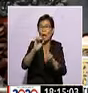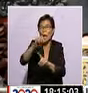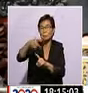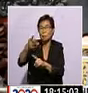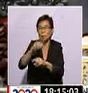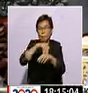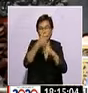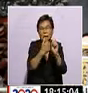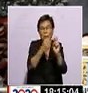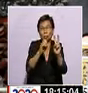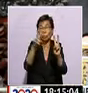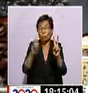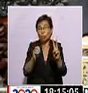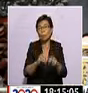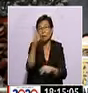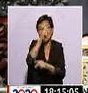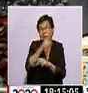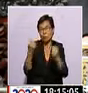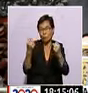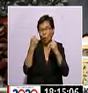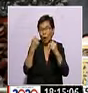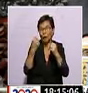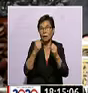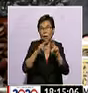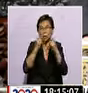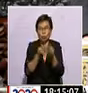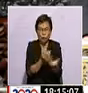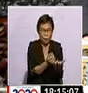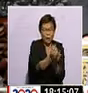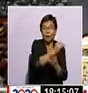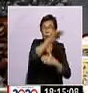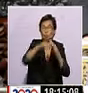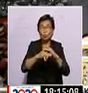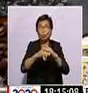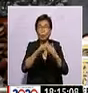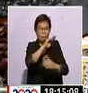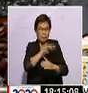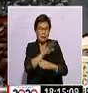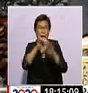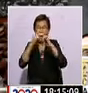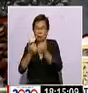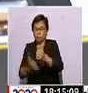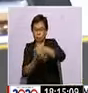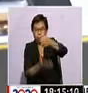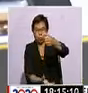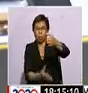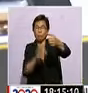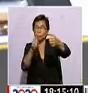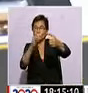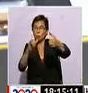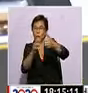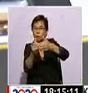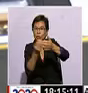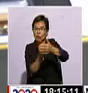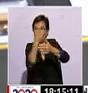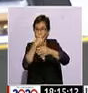2020. Selain itu, kerajaan akan mengukuhkan unit integriti di semua kementerian dan agensi memperuntukkan sebanyak